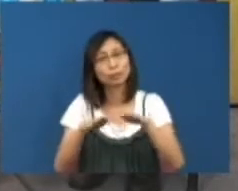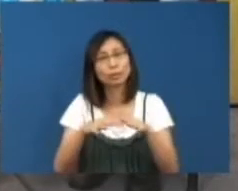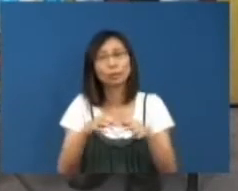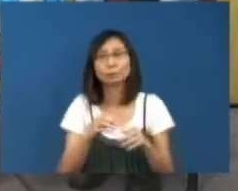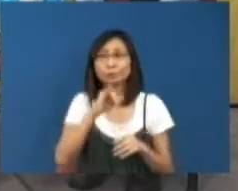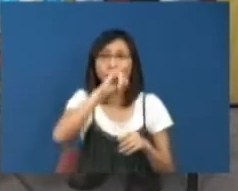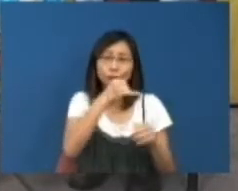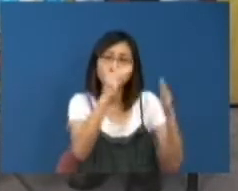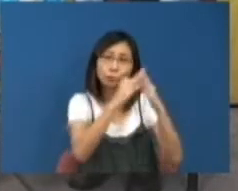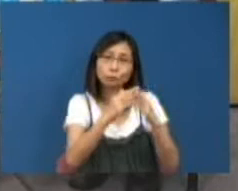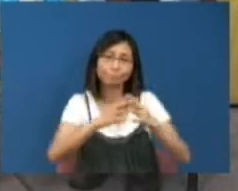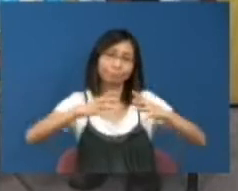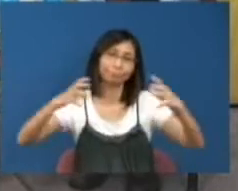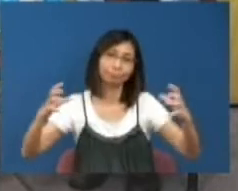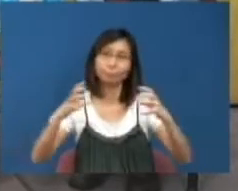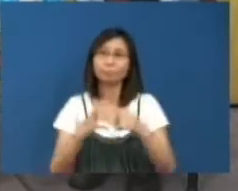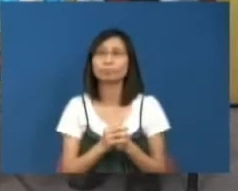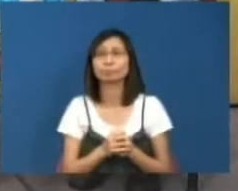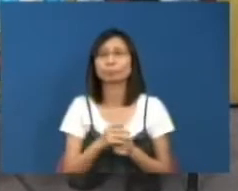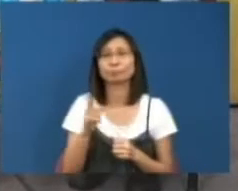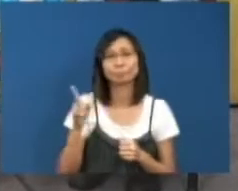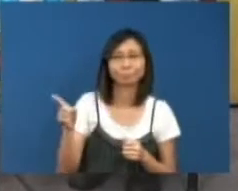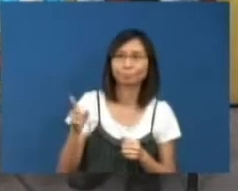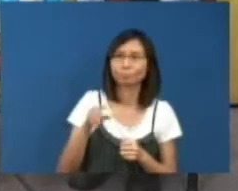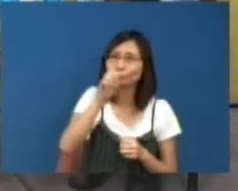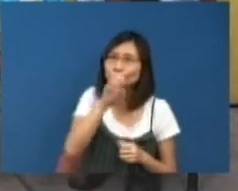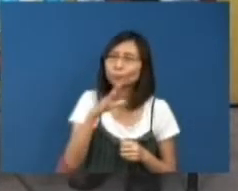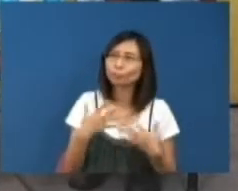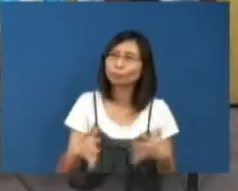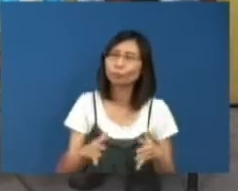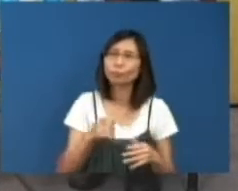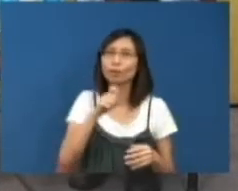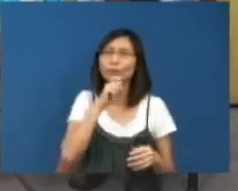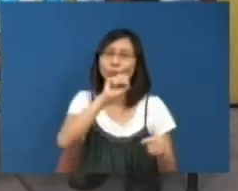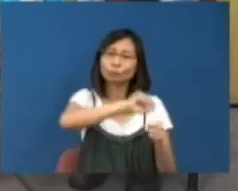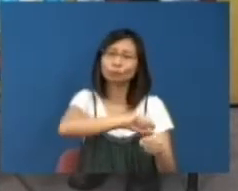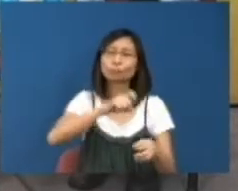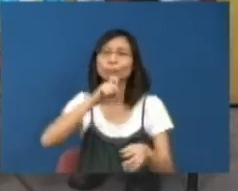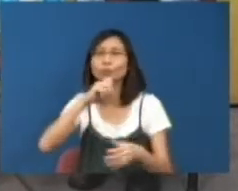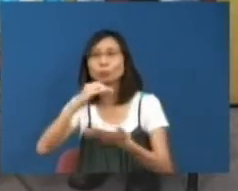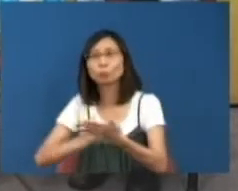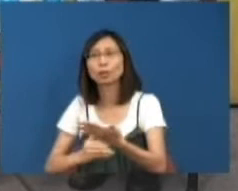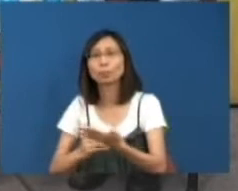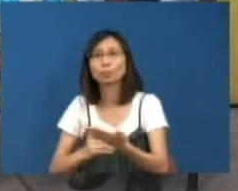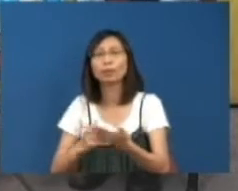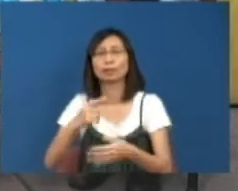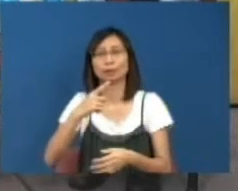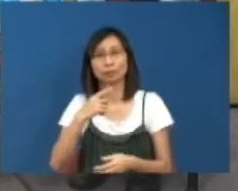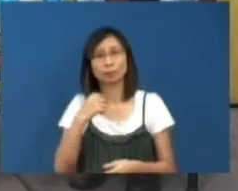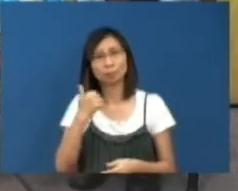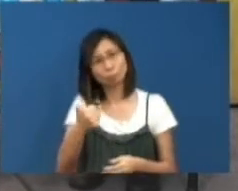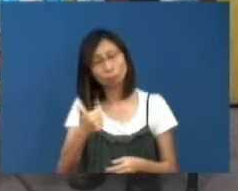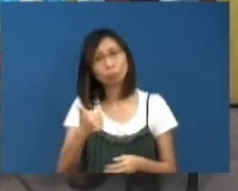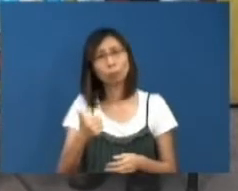即 係 影響到嗰啲樓宇個比例咧，喺個村屋個比例 重 大， 係啦，仲有效益㗎嘛。 你蒲職師剛才講嗰樣有加有減嗰樣嘢咧，係好值得商榷㗎。因為